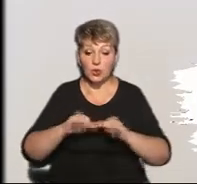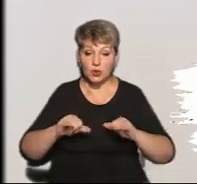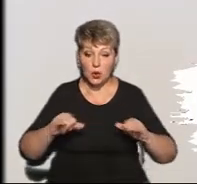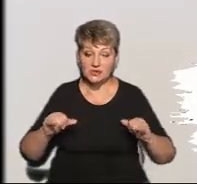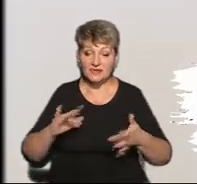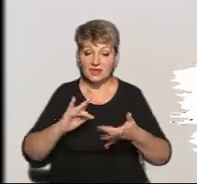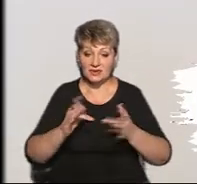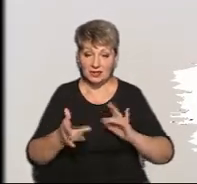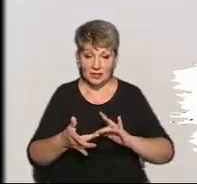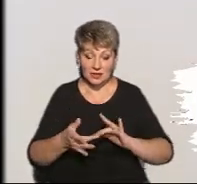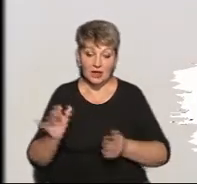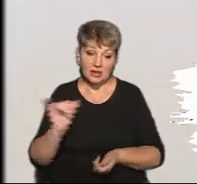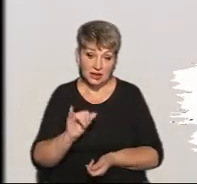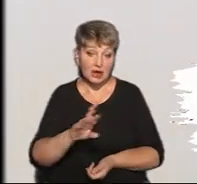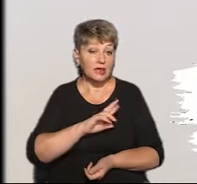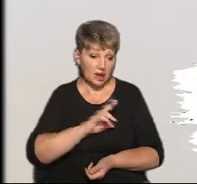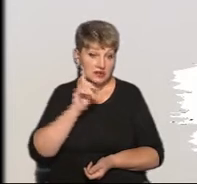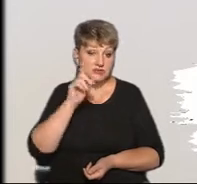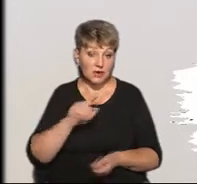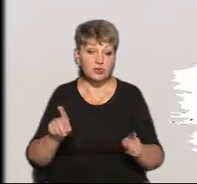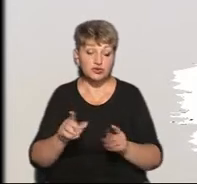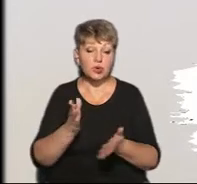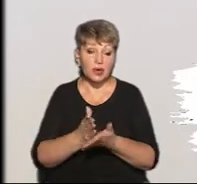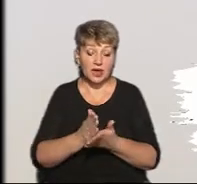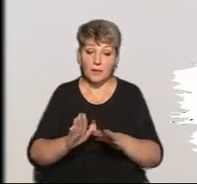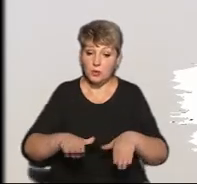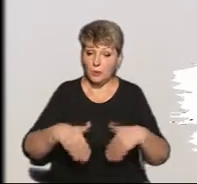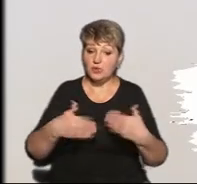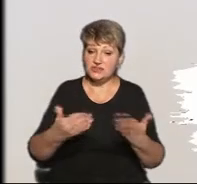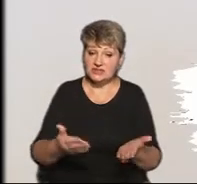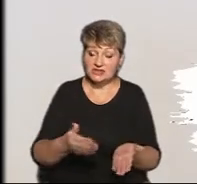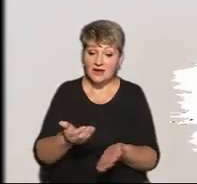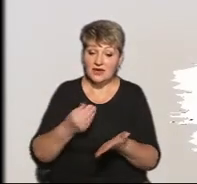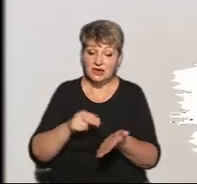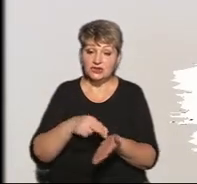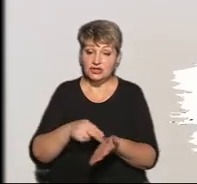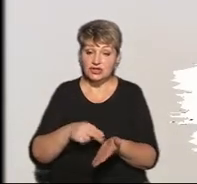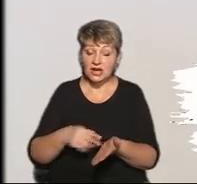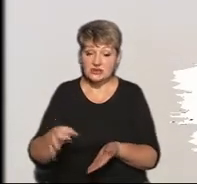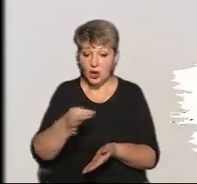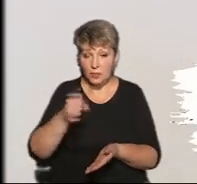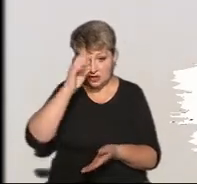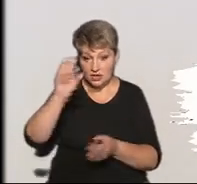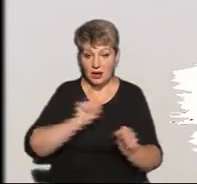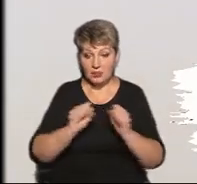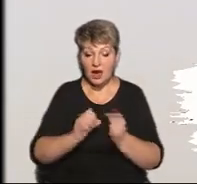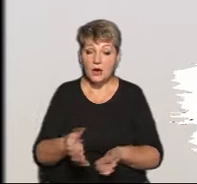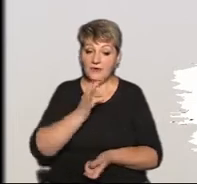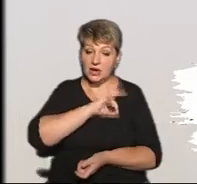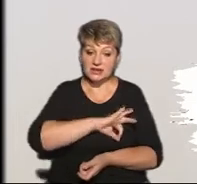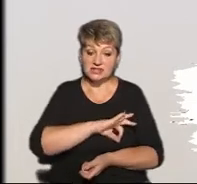розвитку IT. І я знаю, що є пропозиція, в тому числі від Черкаської обласної державної адміністрації, щодо